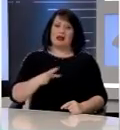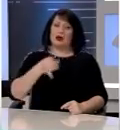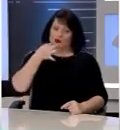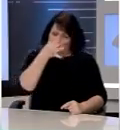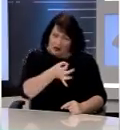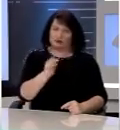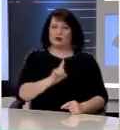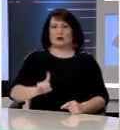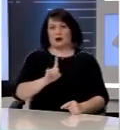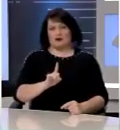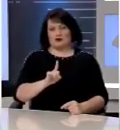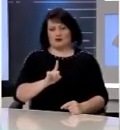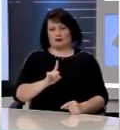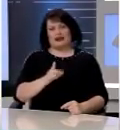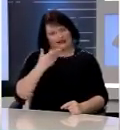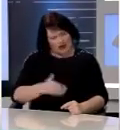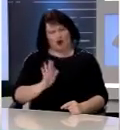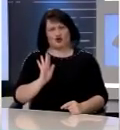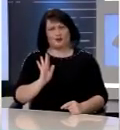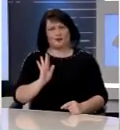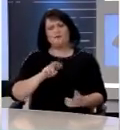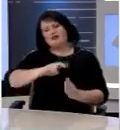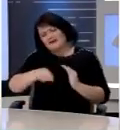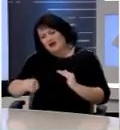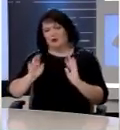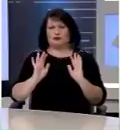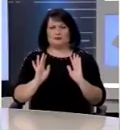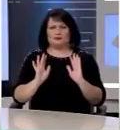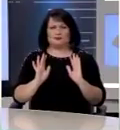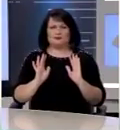σας πω, κύριε Μητσοτάκη, και κλείνω και κατεβαίνω από το βήμα.